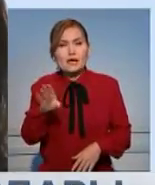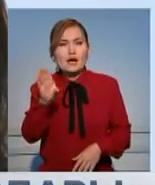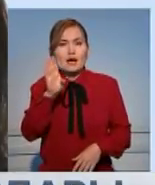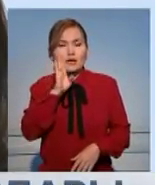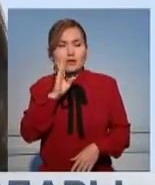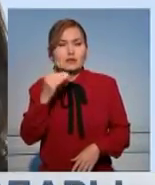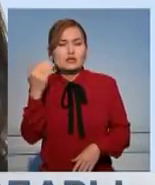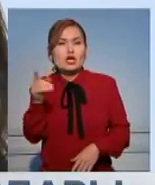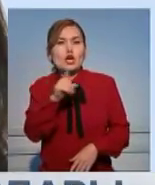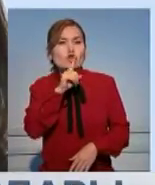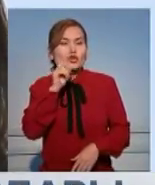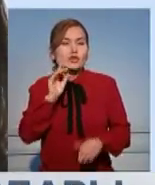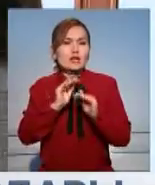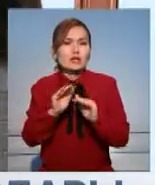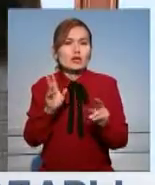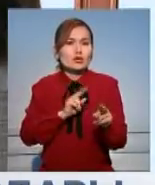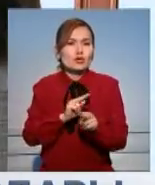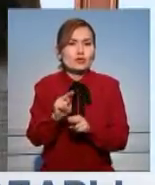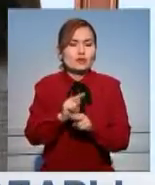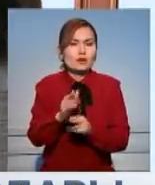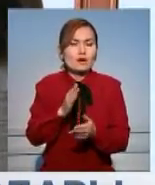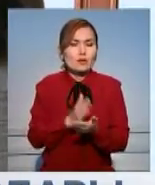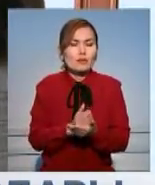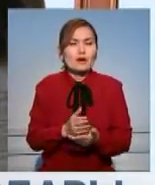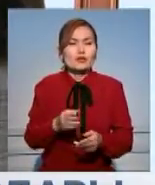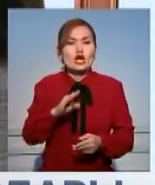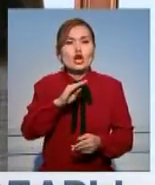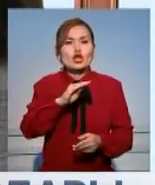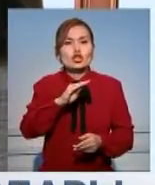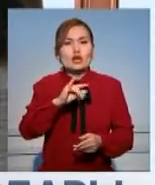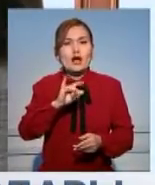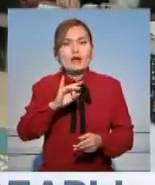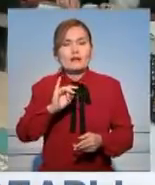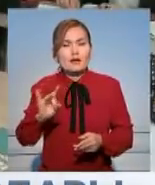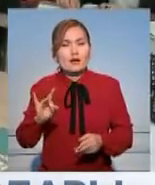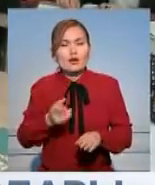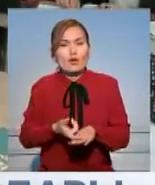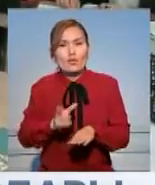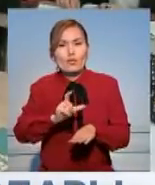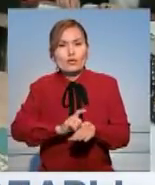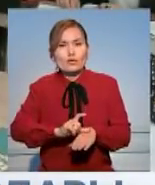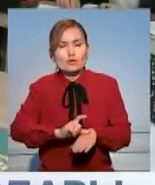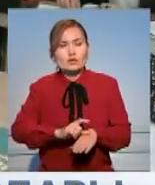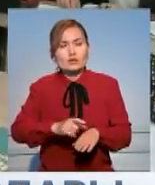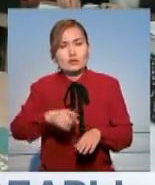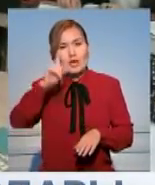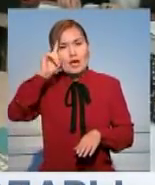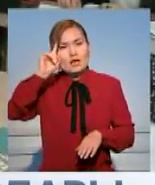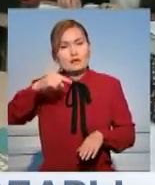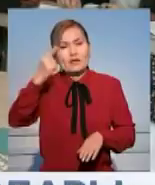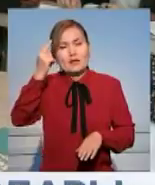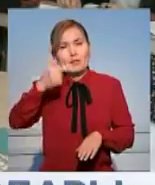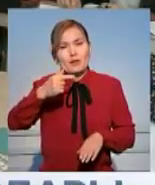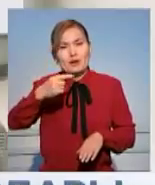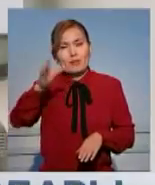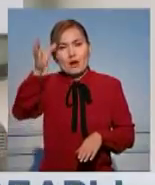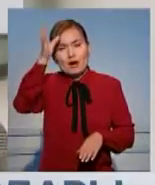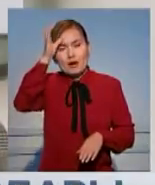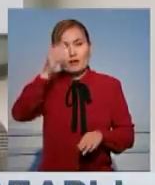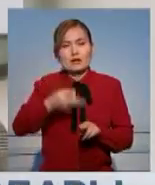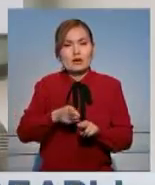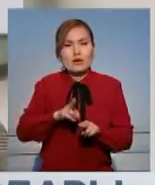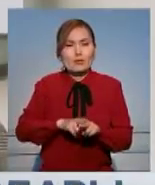жанынан табылады. Жастардың жанарға қояр сауалы өте көп. Студенттерді оқу бағдарламасынан бөлек, жас қалымның жетістіктері қызықтырады.